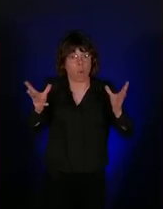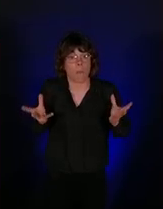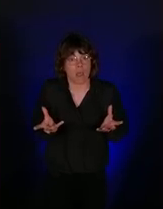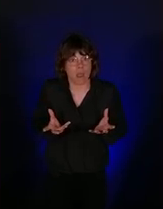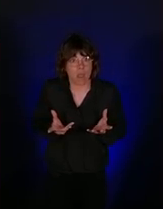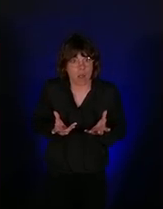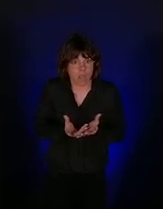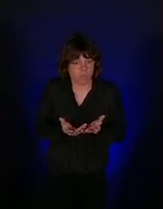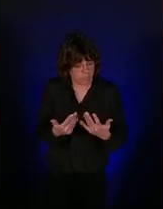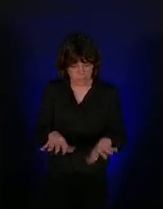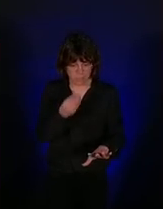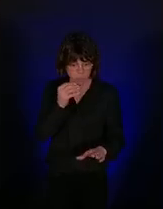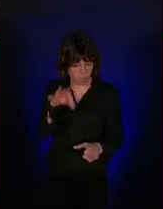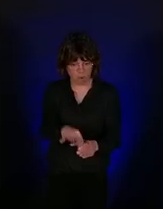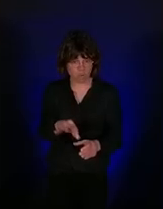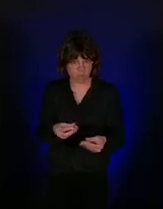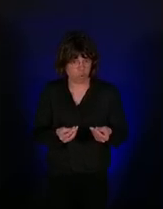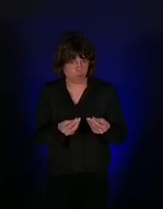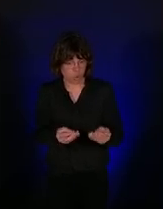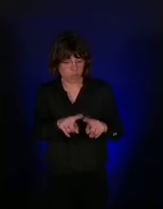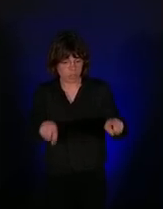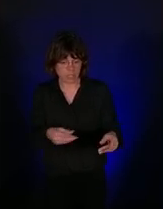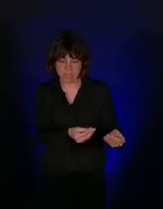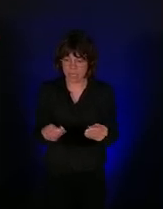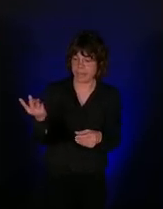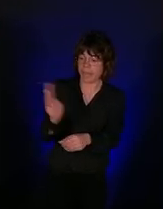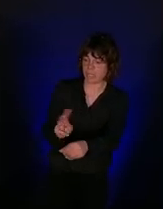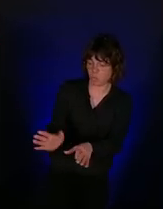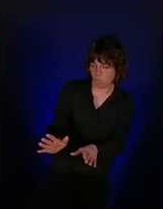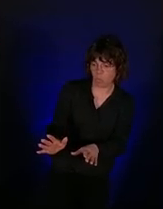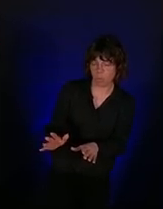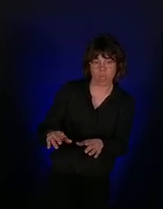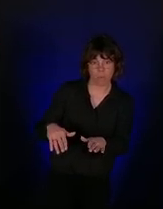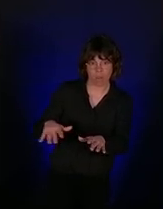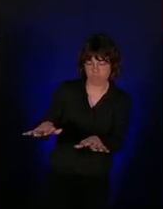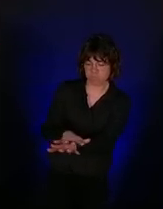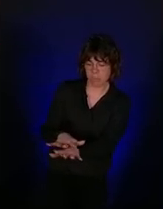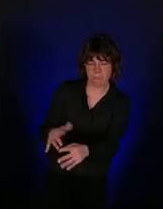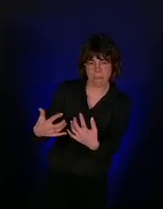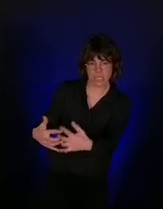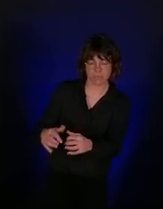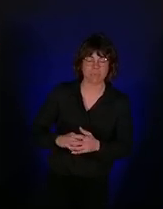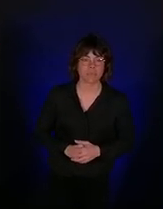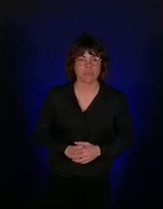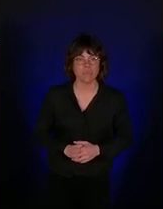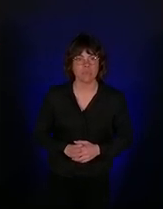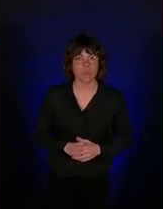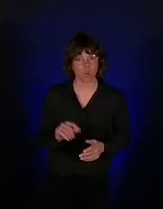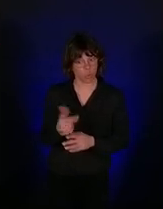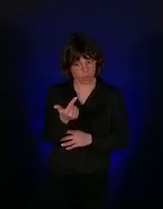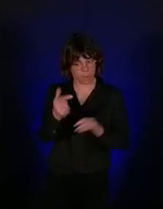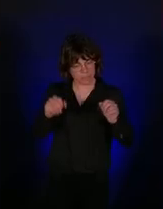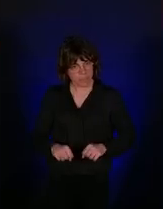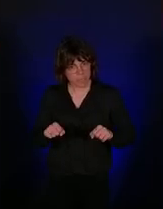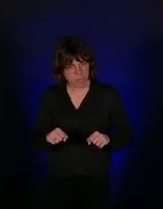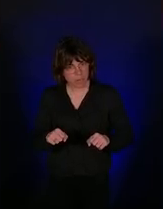votre vote est fini. Vous rendez le bulletin à votre délégation et il sera traité par la machine. La deuxième